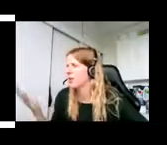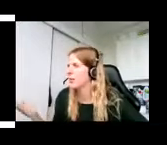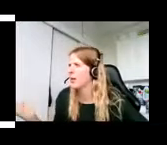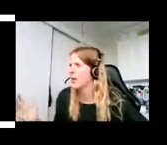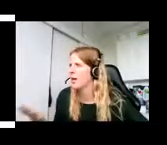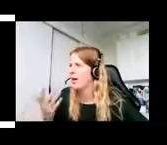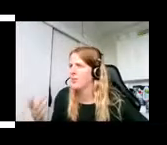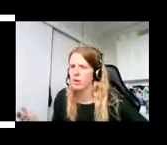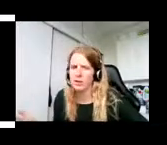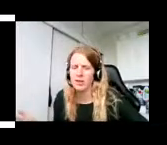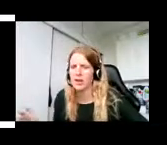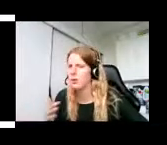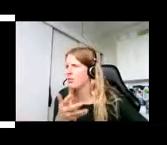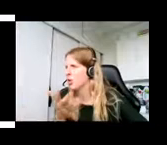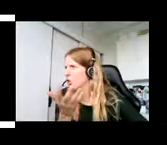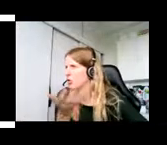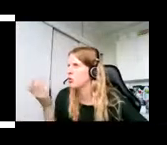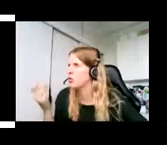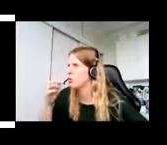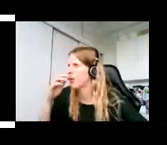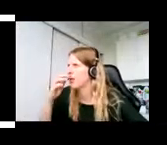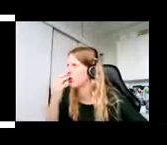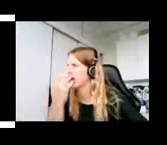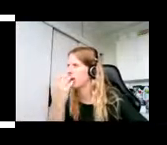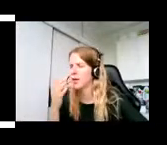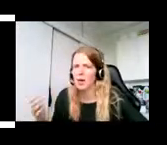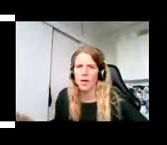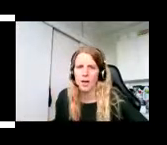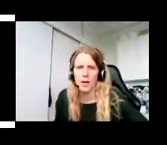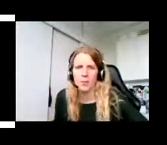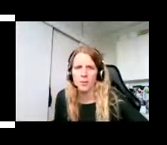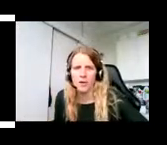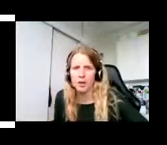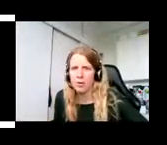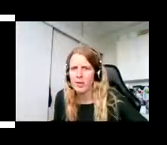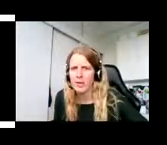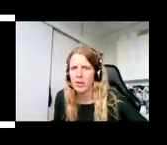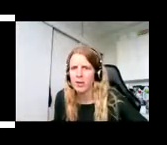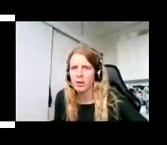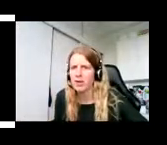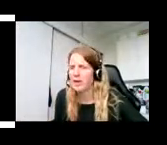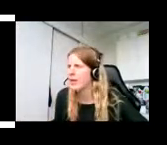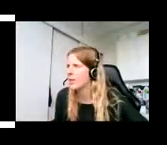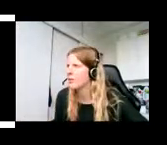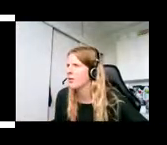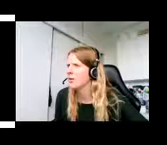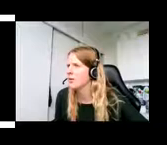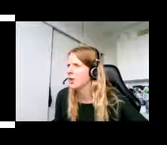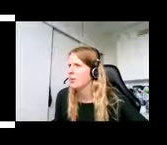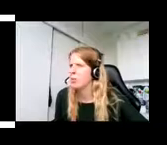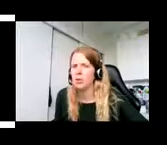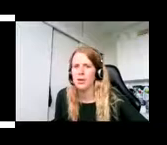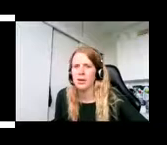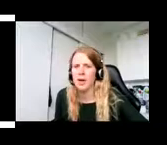hebben of hoe de site aanpakken, laat maar gerust iets aan haar weten via de chat of zo, of spreek haar gerust aan. De vraag komt van Caroline over die